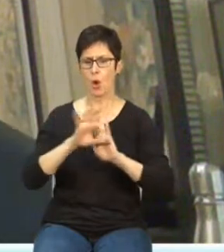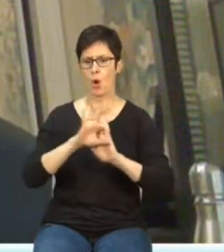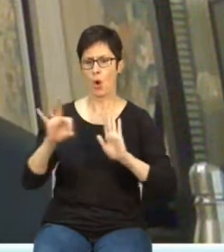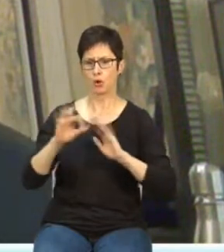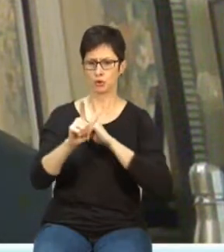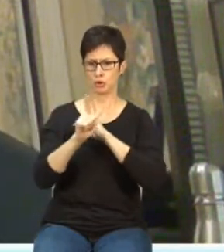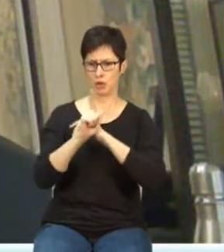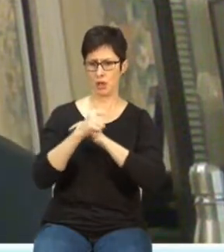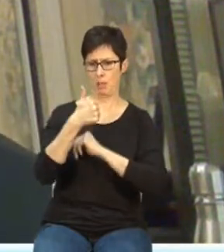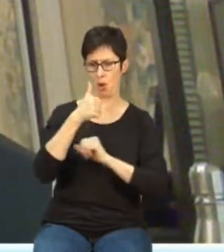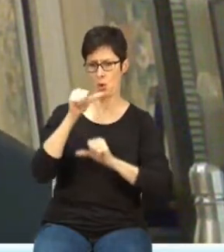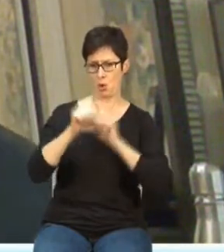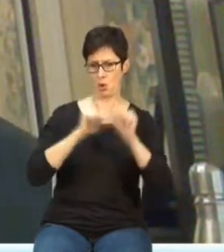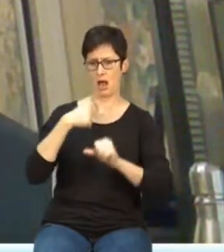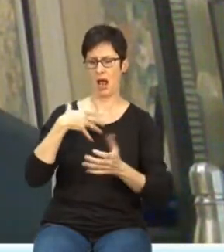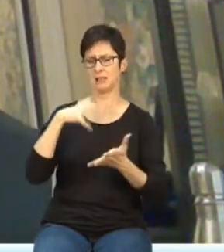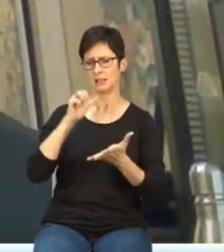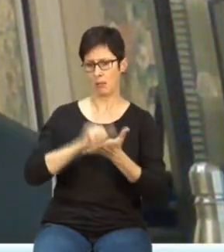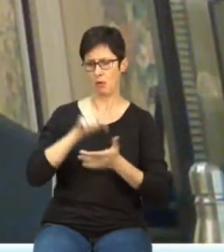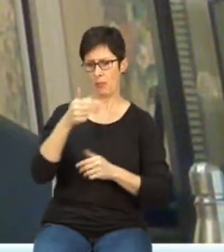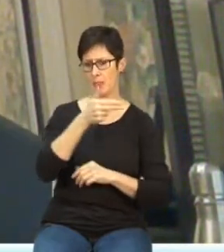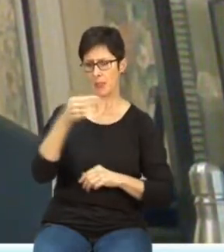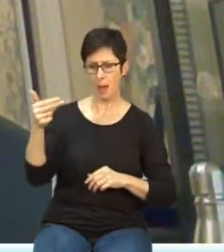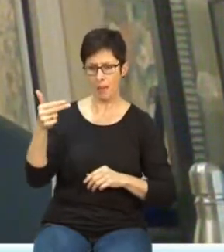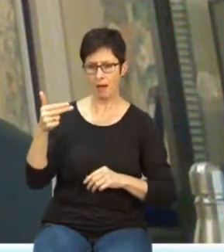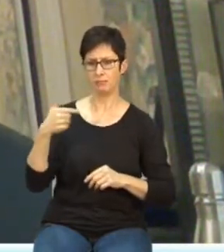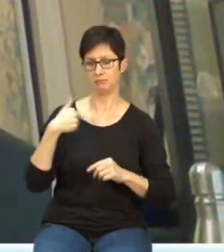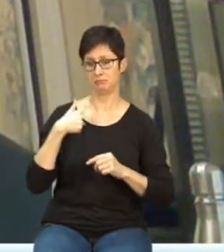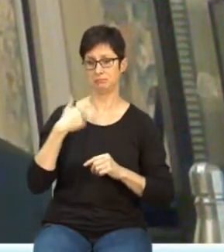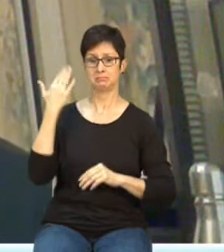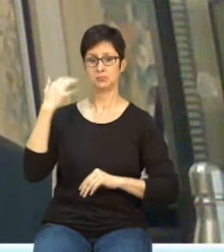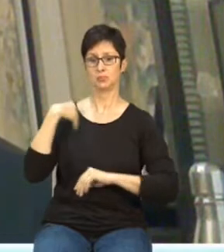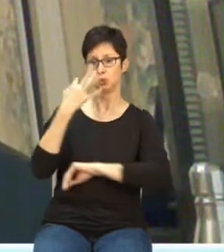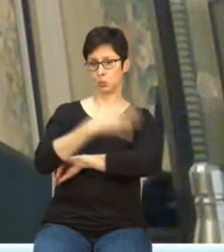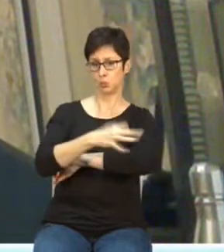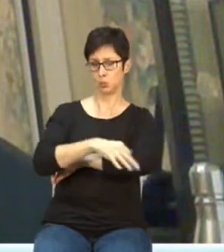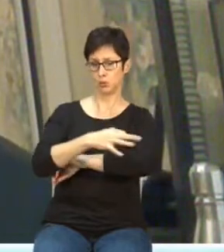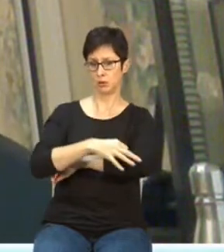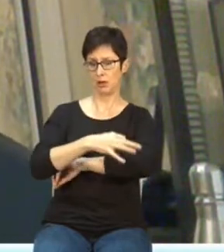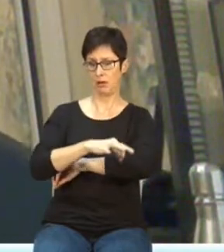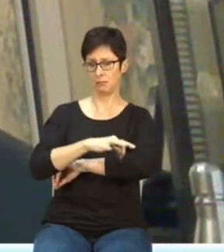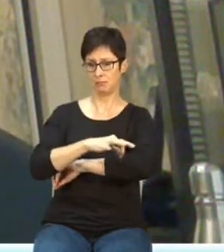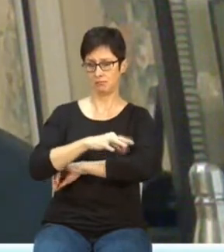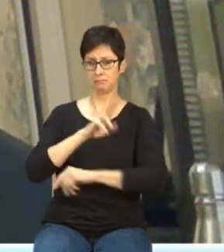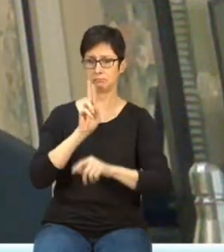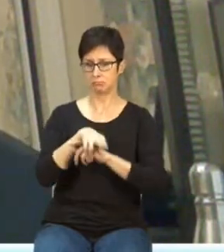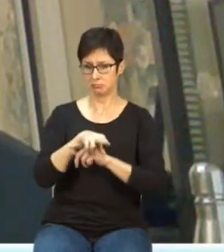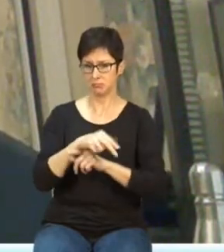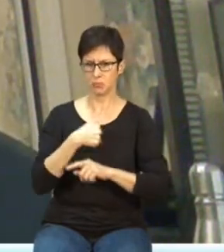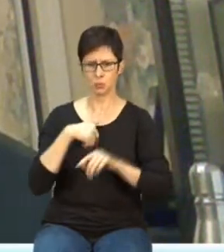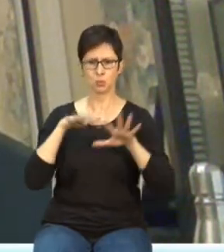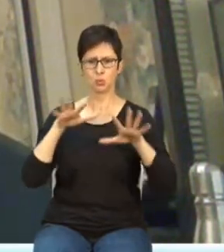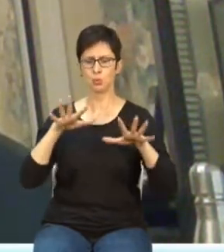j71 roku zajmuje siedzą kwestią zasadzie od czasu kiedy Studiowałem na uczelni i bardzo wiele wtedy